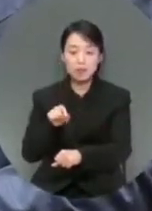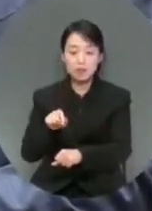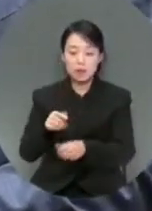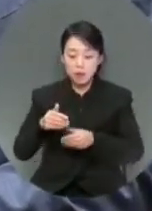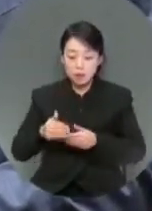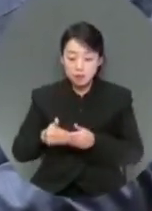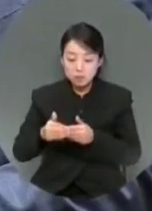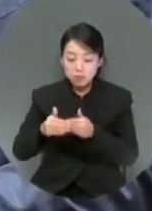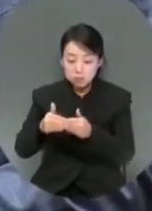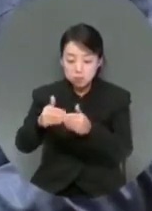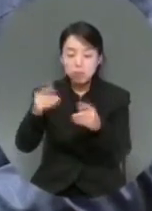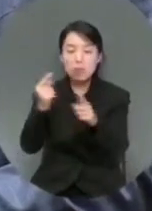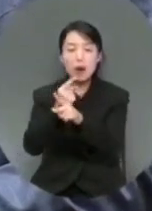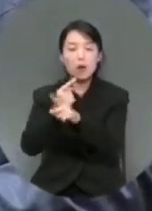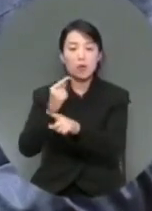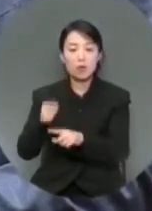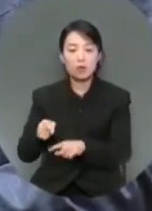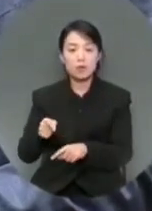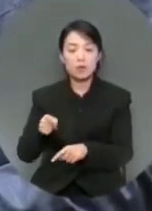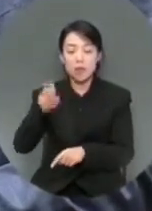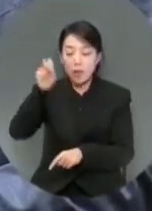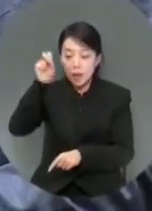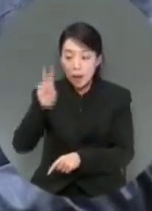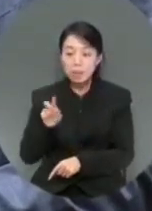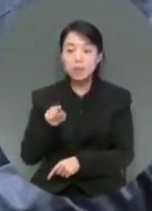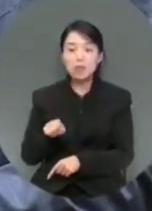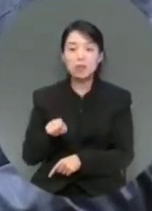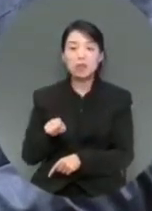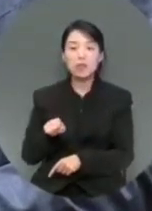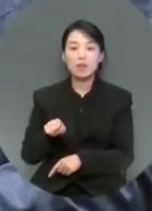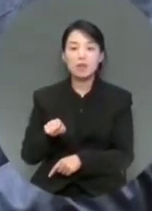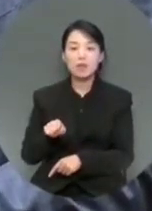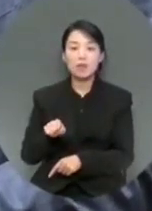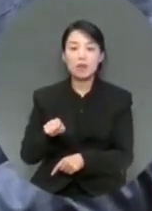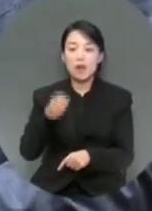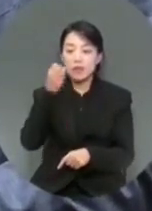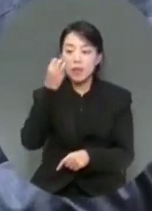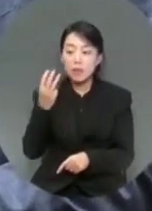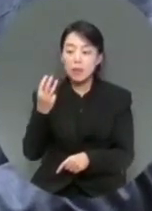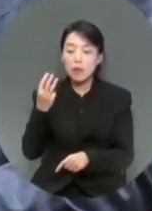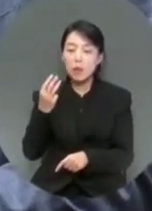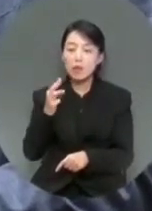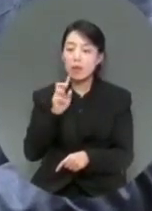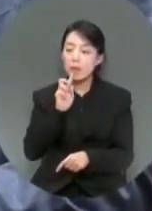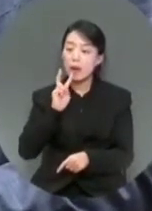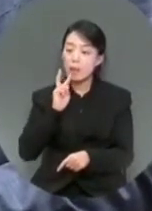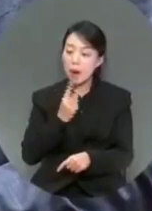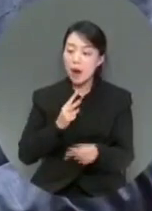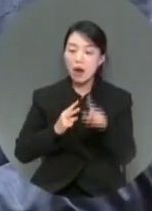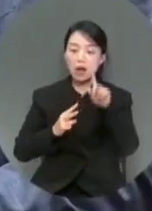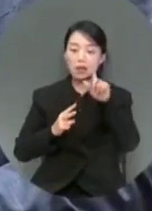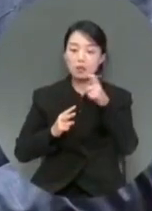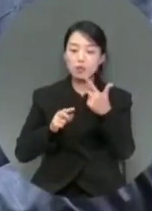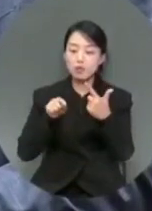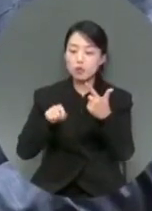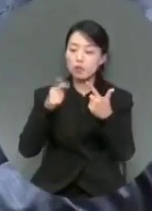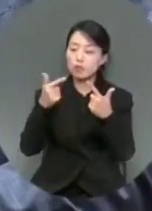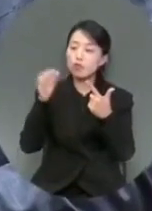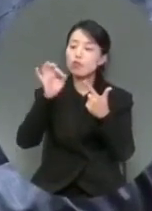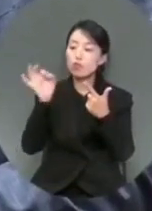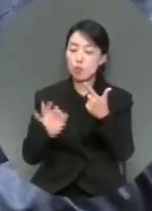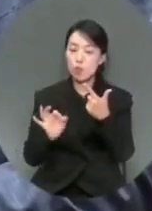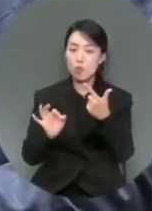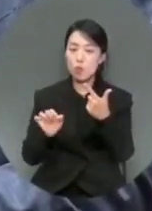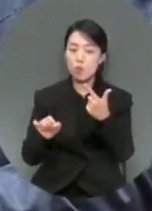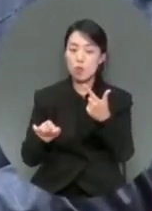수 있는 거지. 이렇게 갑자기 예산을, 그것도 본인이 승인했던 예산을 갖다 3개월 만에 이렇게 16.6%로 뭐 2%도 3%도 아니고